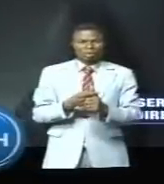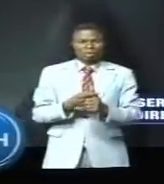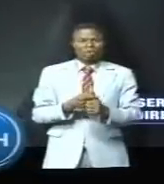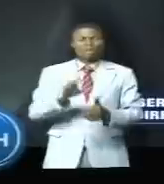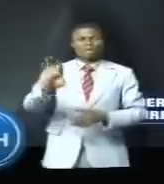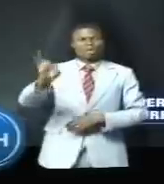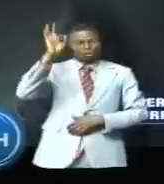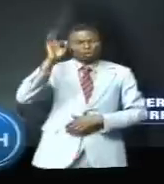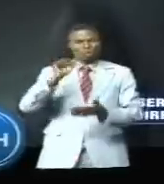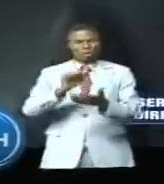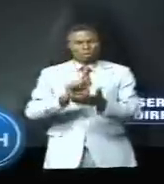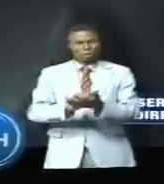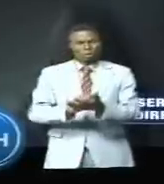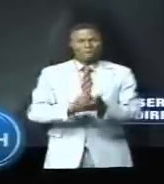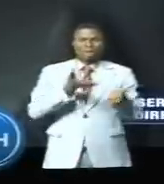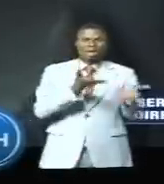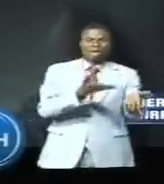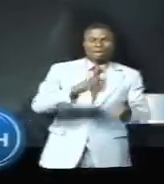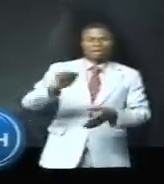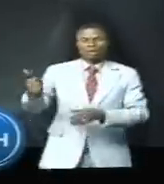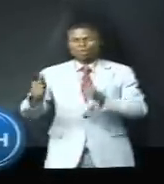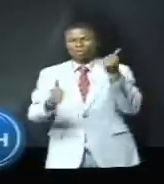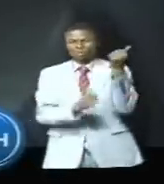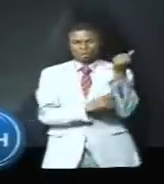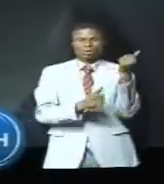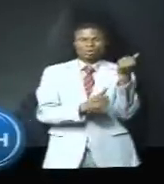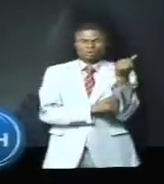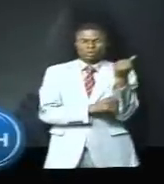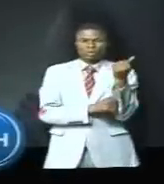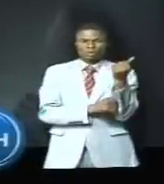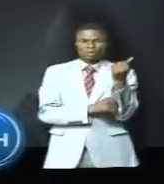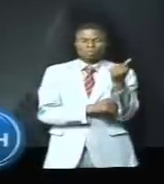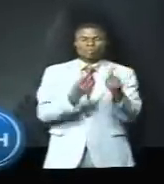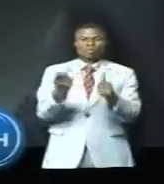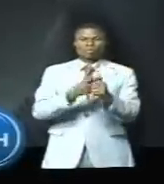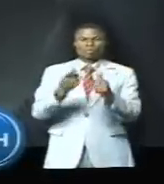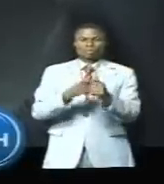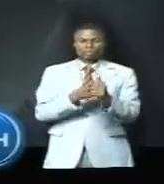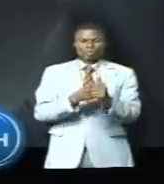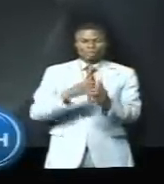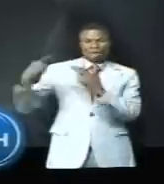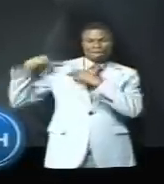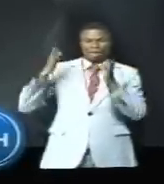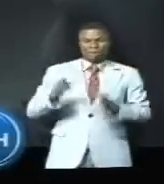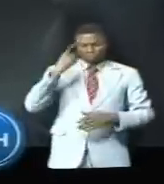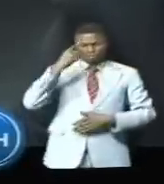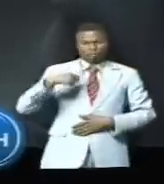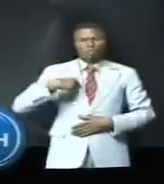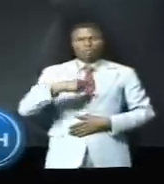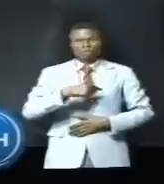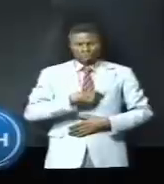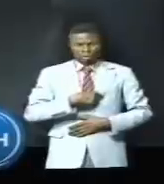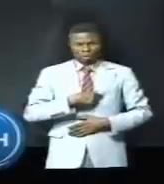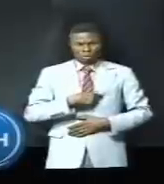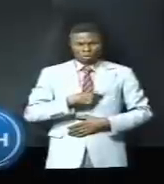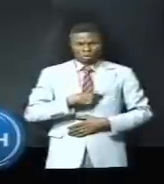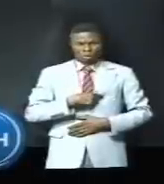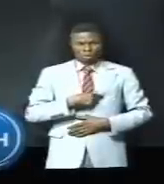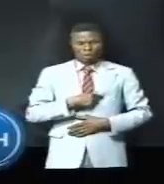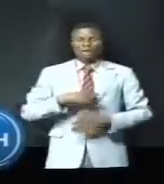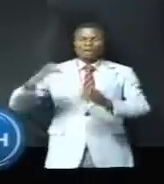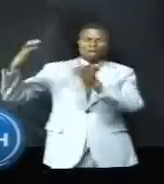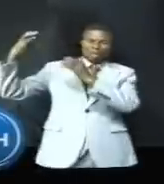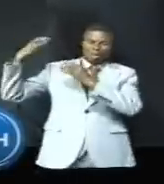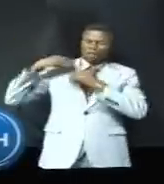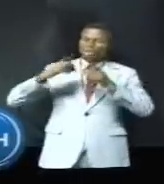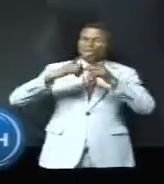choisi pour servir les autres. C'est une lourde responsabilité, mieux dire une charge et